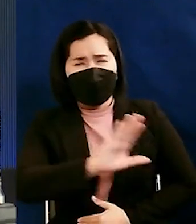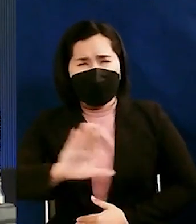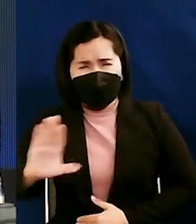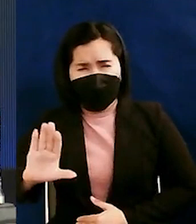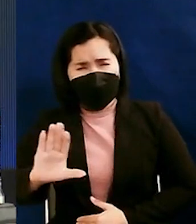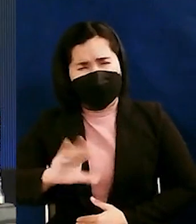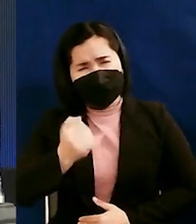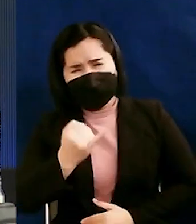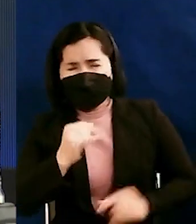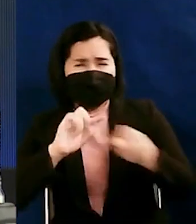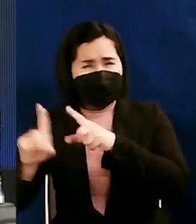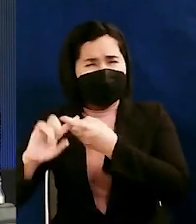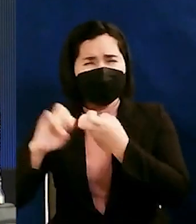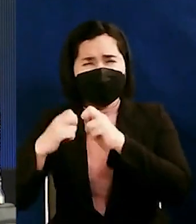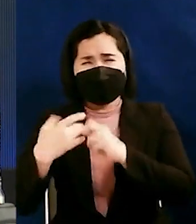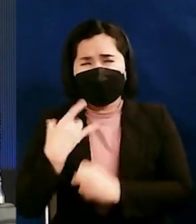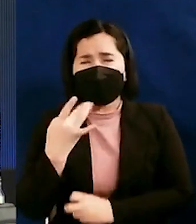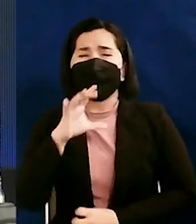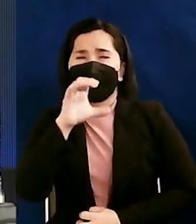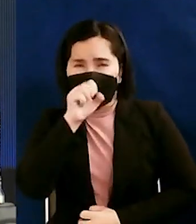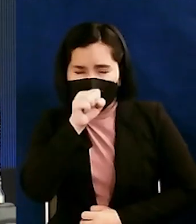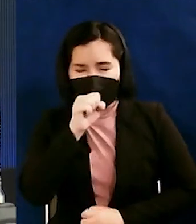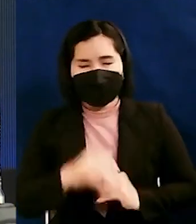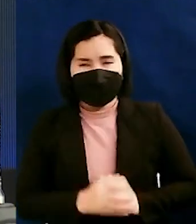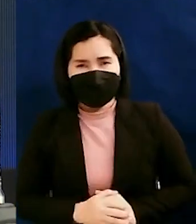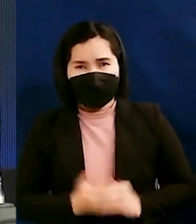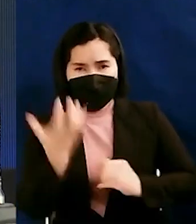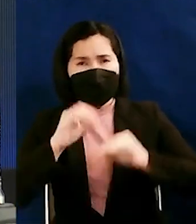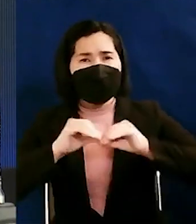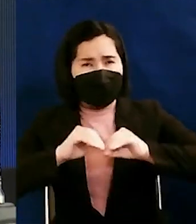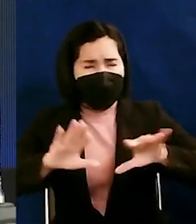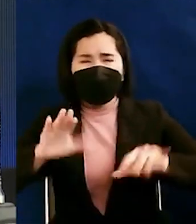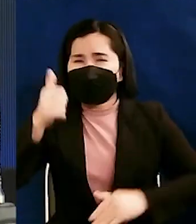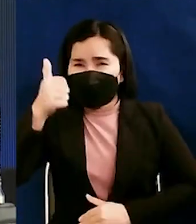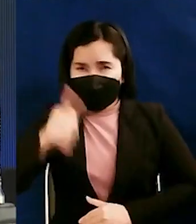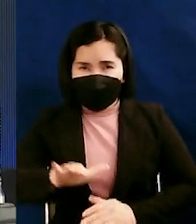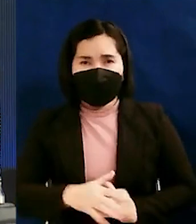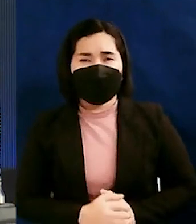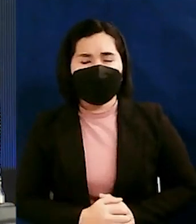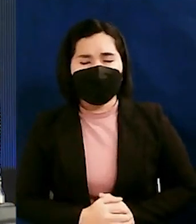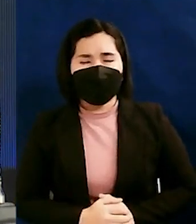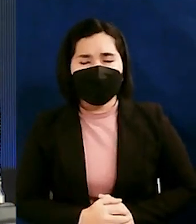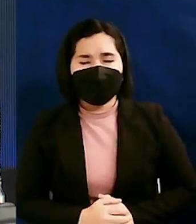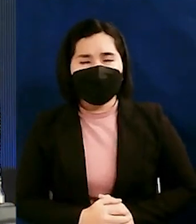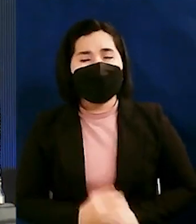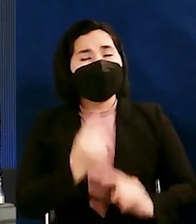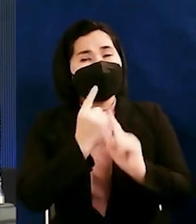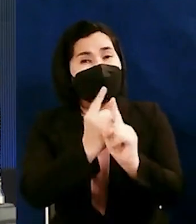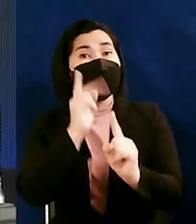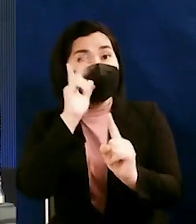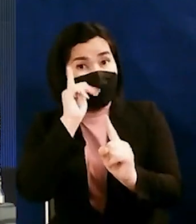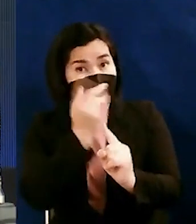ะครับจะเปิดเผยมิได้เว้นแต่ว่าจะได้รับการยินยอมจากเจ้าตัวนะครับเพราะนั้นจากกรณีดังกล่าวนี่นะ